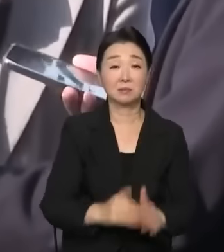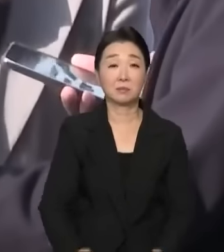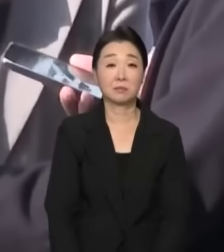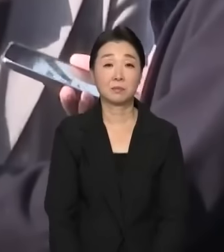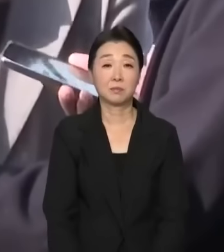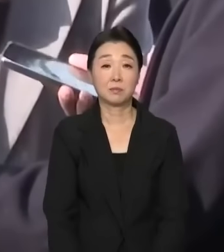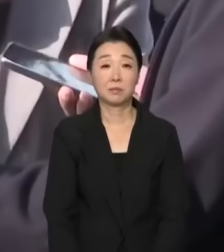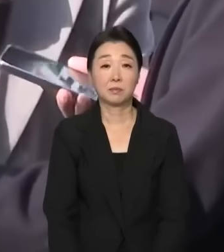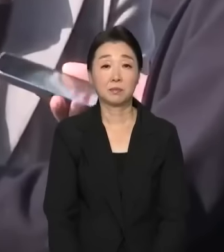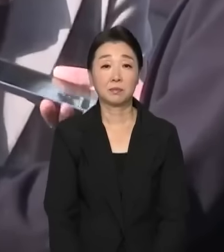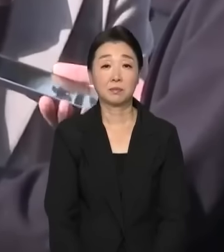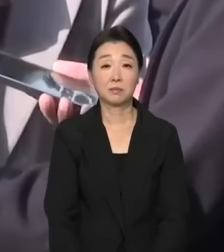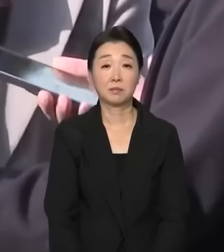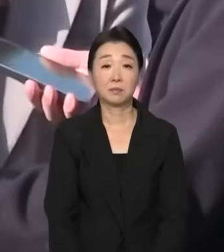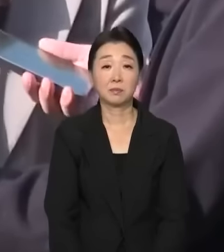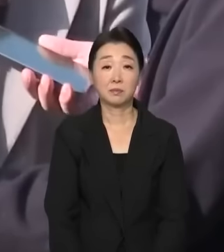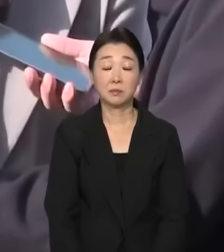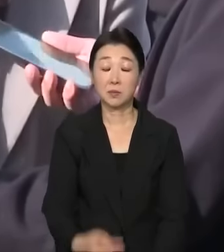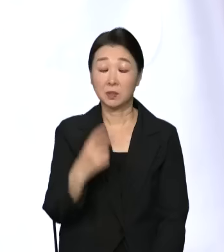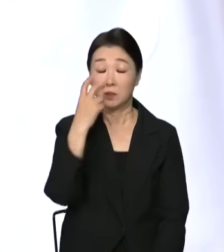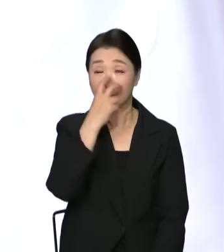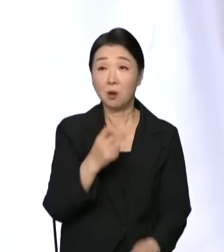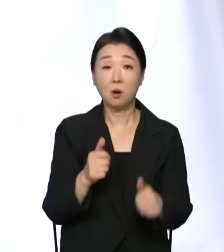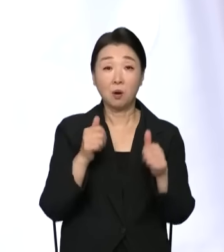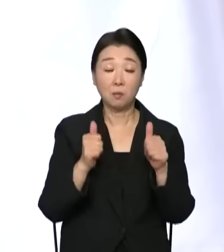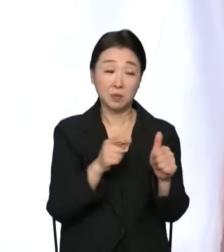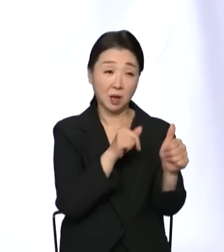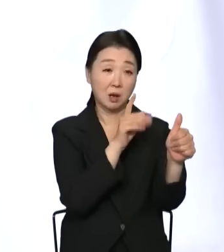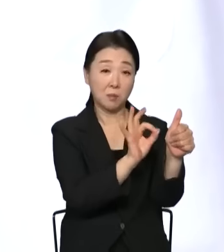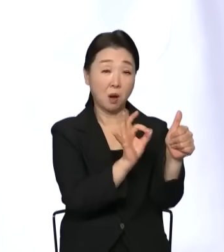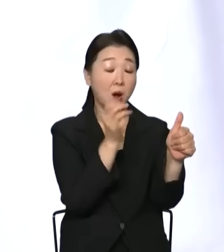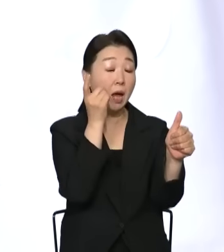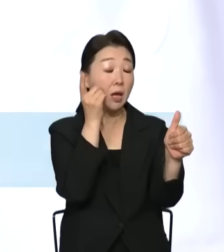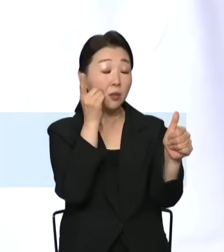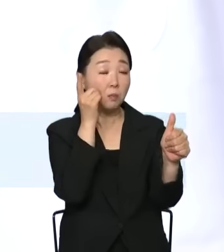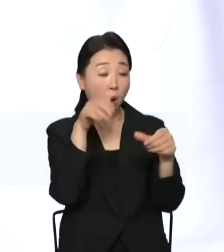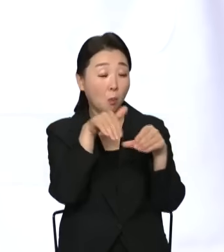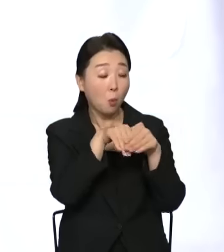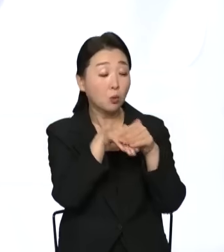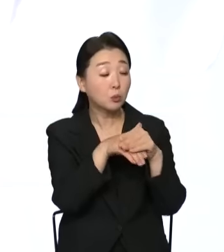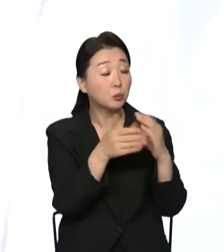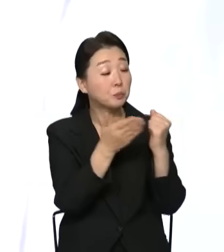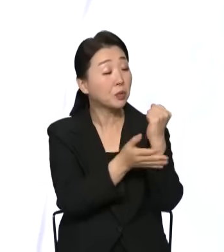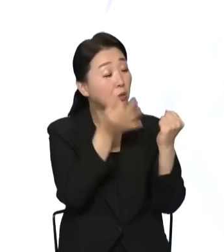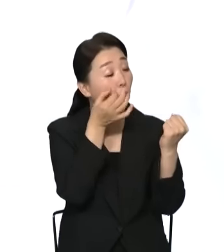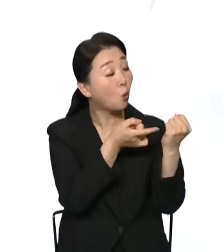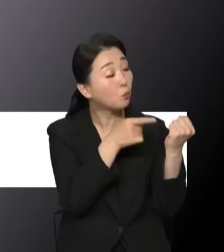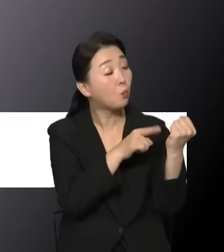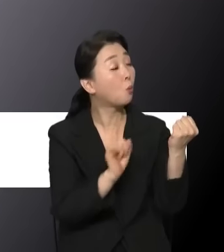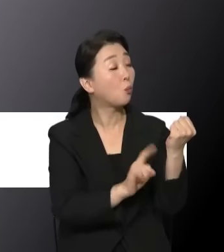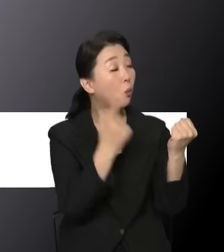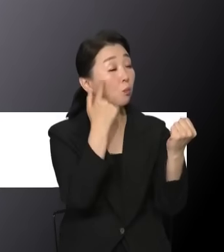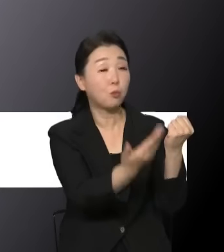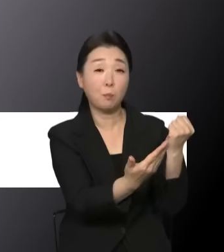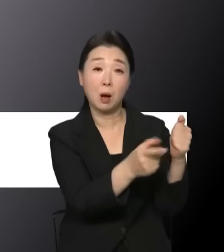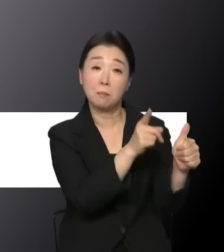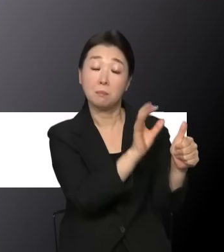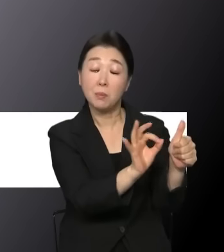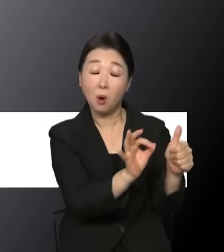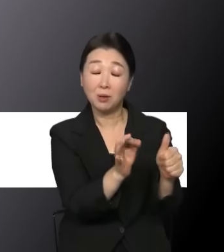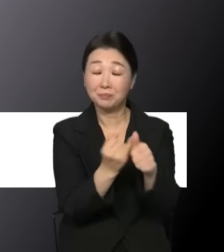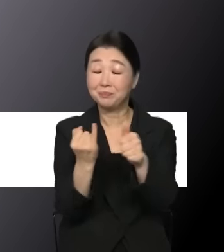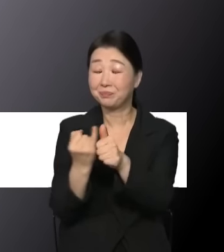것으로 전해졌습니다. 검찰이 명 씨 휴대전화에서 확보한 봉투 사진을 보여주며 무엇인지 물었는데 명 씨가 김